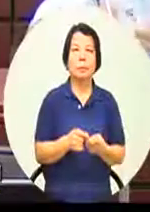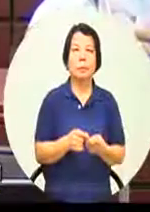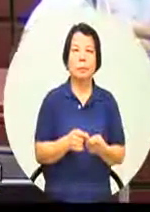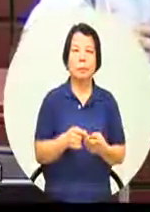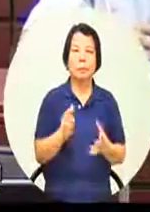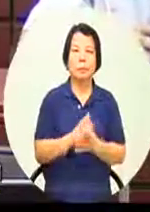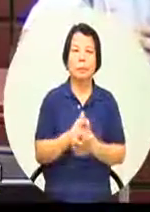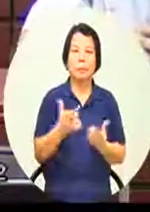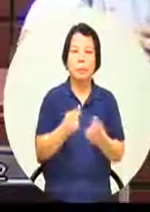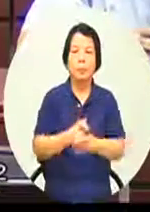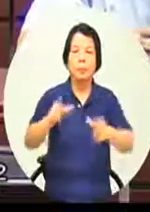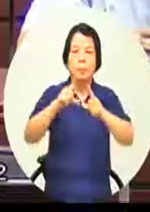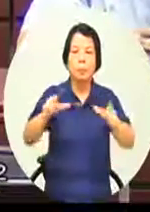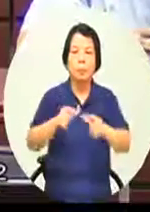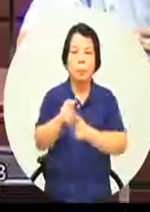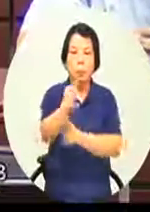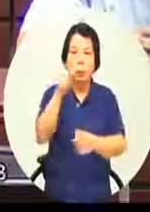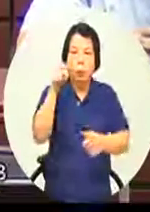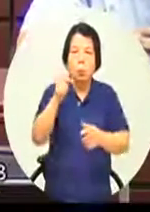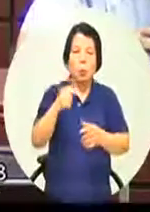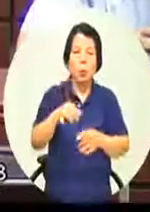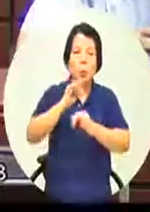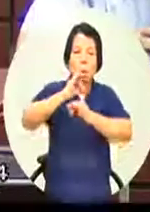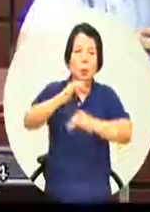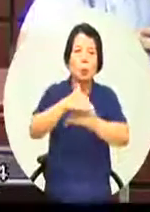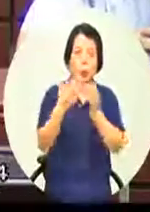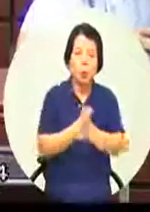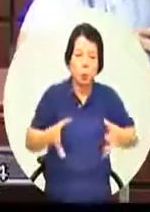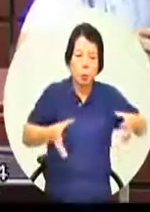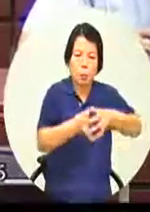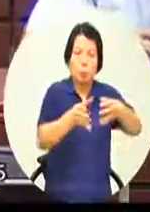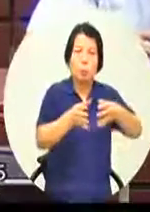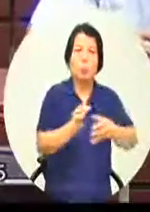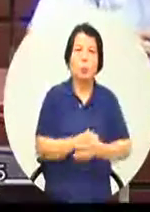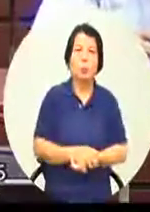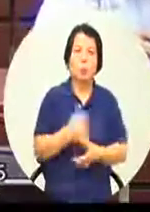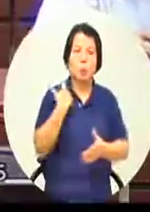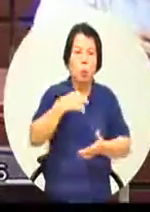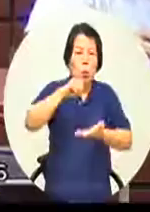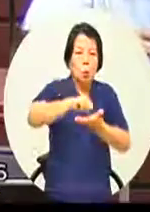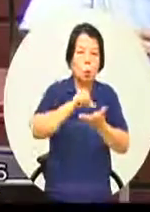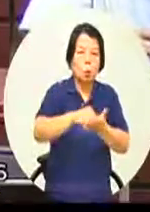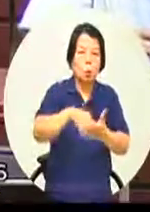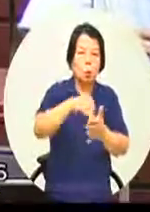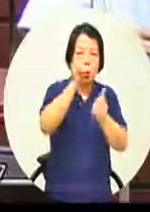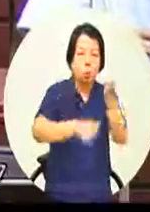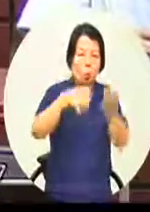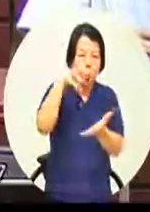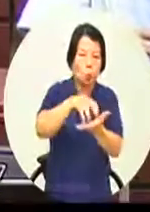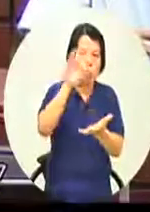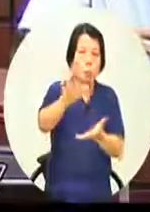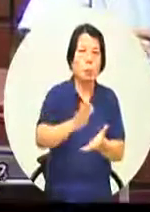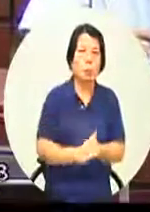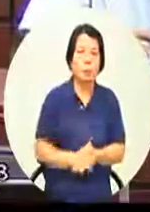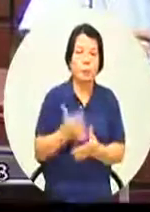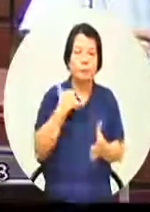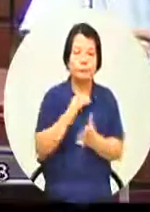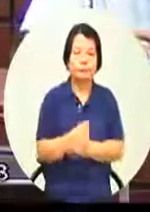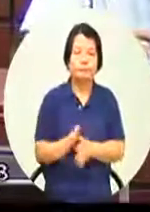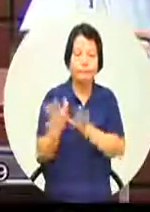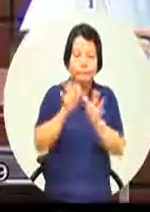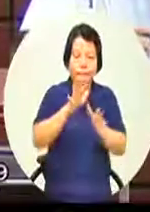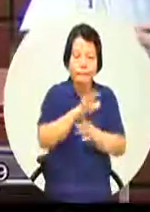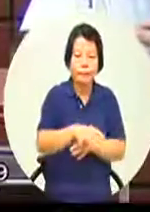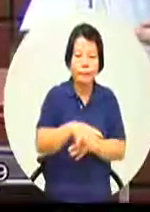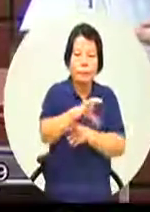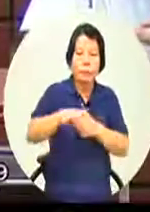安柏那里，都是有结合我们的一些，就是说有生产履历的农民朋友，或者是我们行农朋友在卖